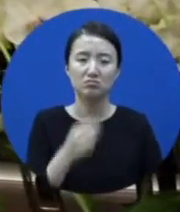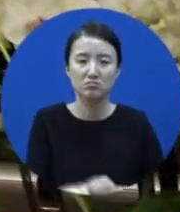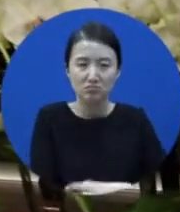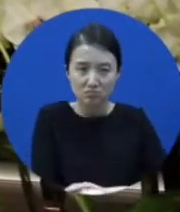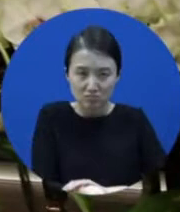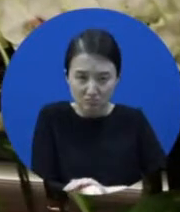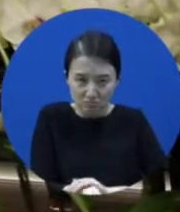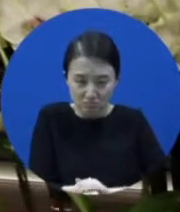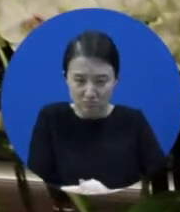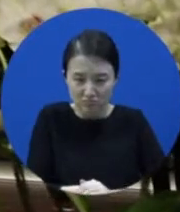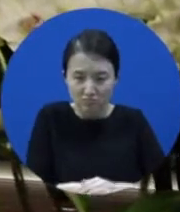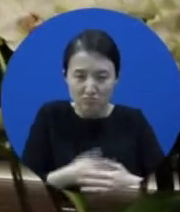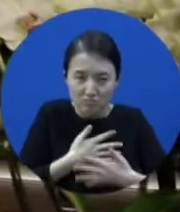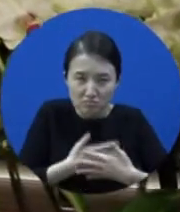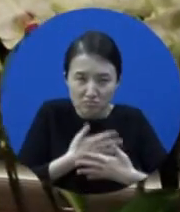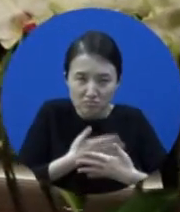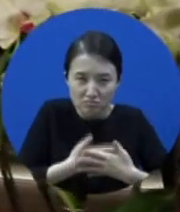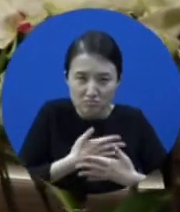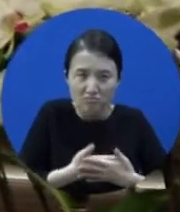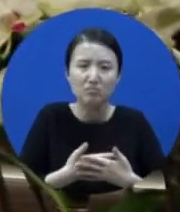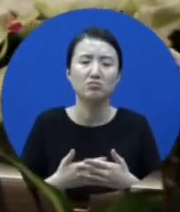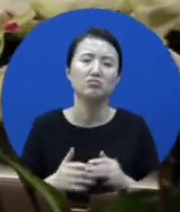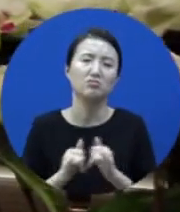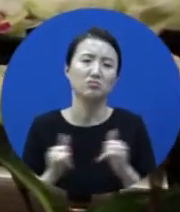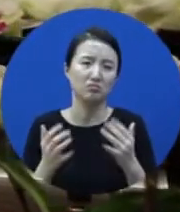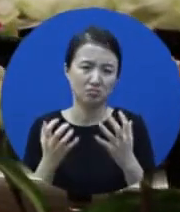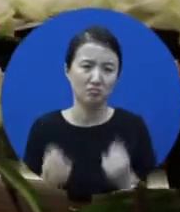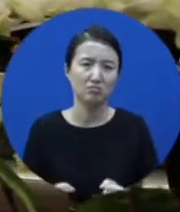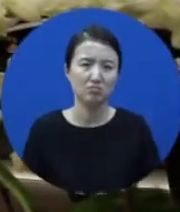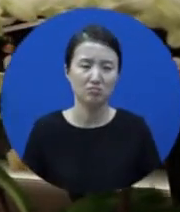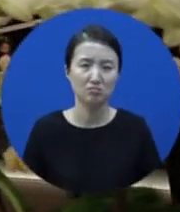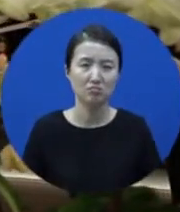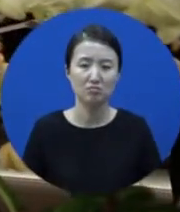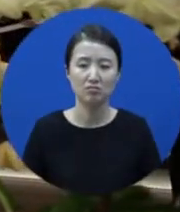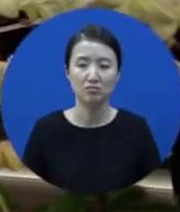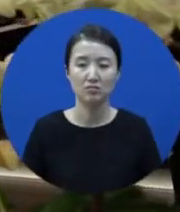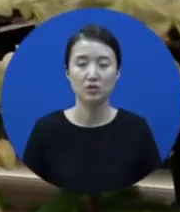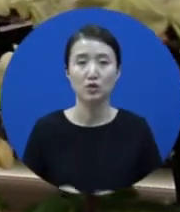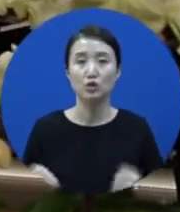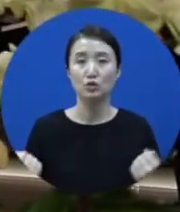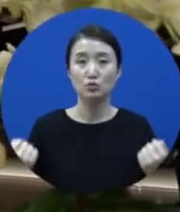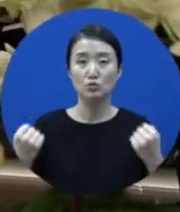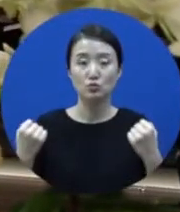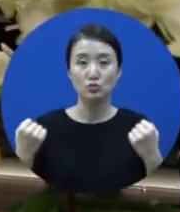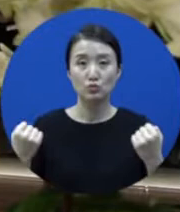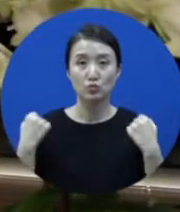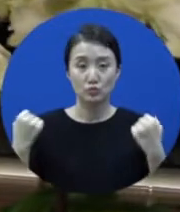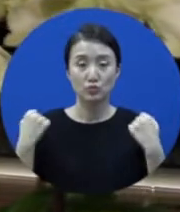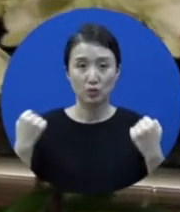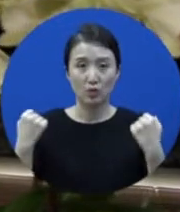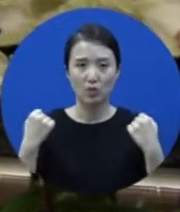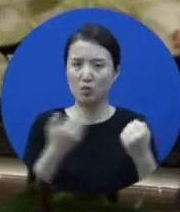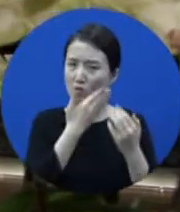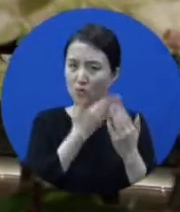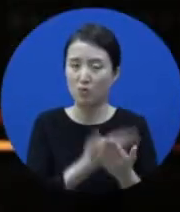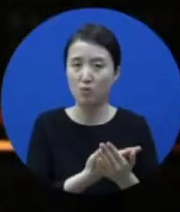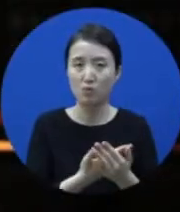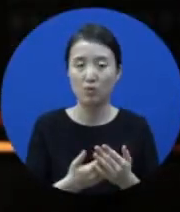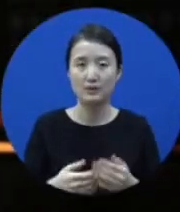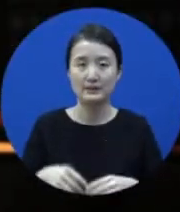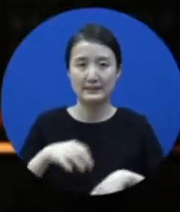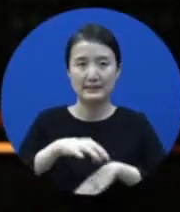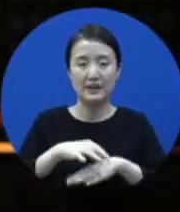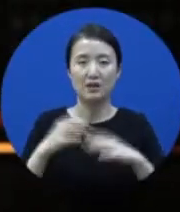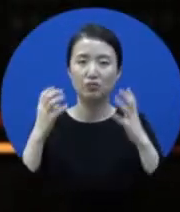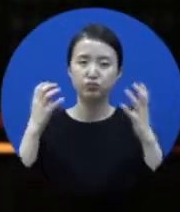그 제가 운동을 하지 않았다는 게 뭐냐면 건강해 보이지 않아요. 살은 어느 정도 이렇게 좀 뚱뚱하게 쪘는데